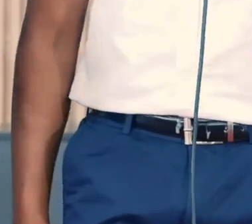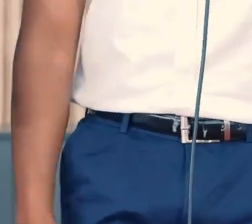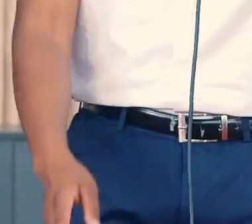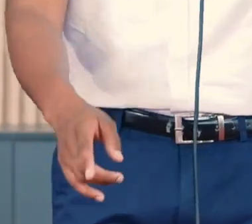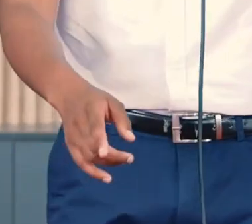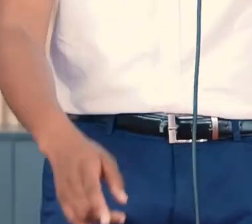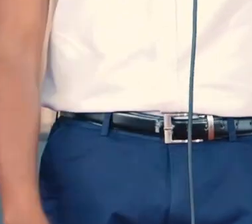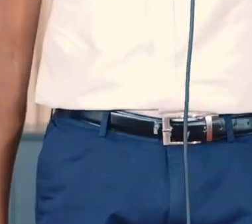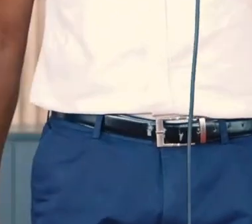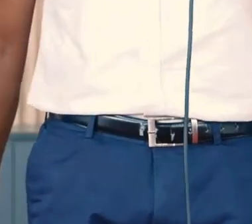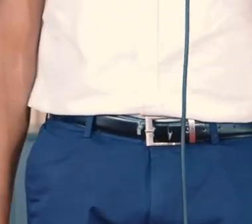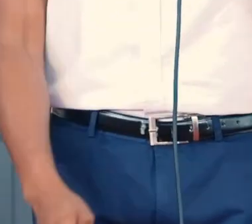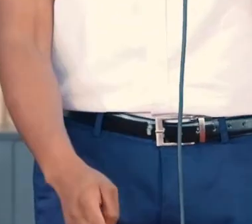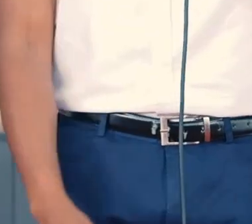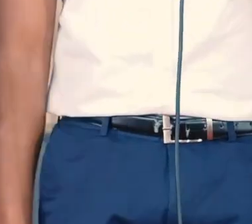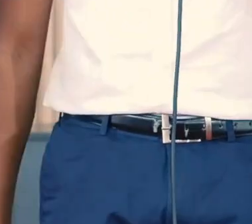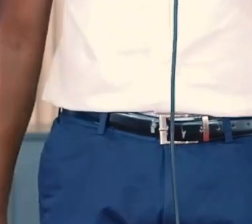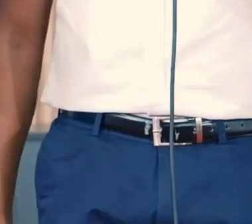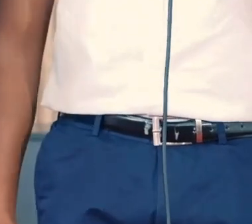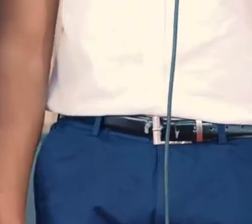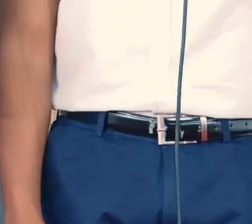vachazotorwa apo Jesu